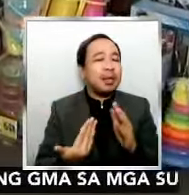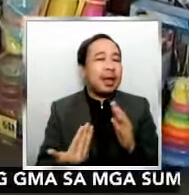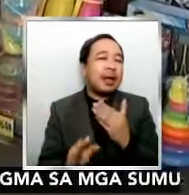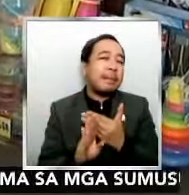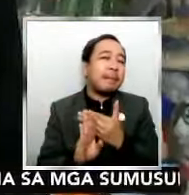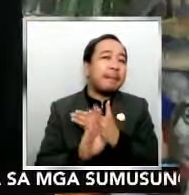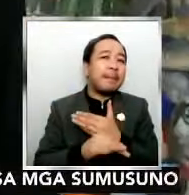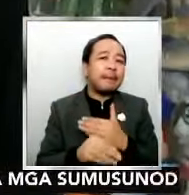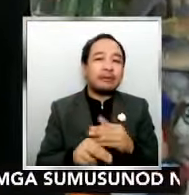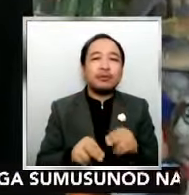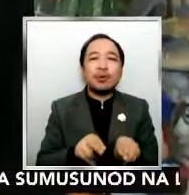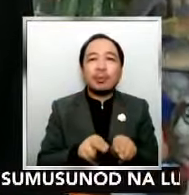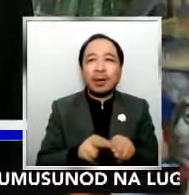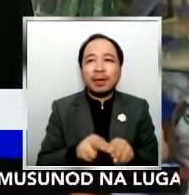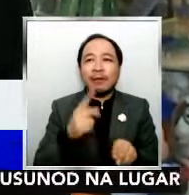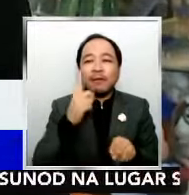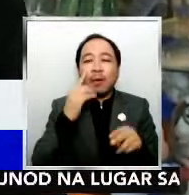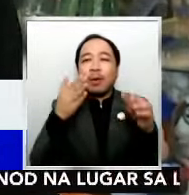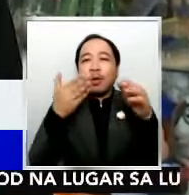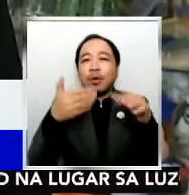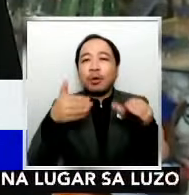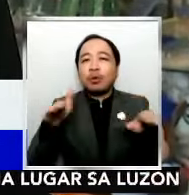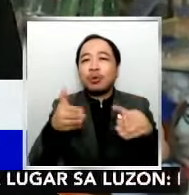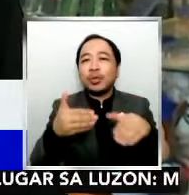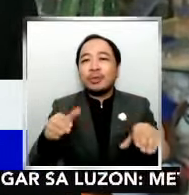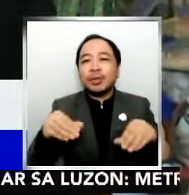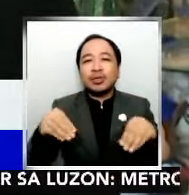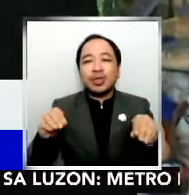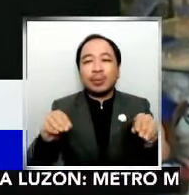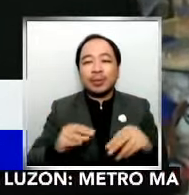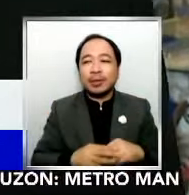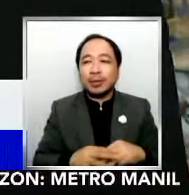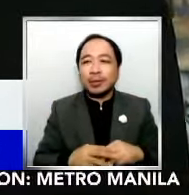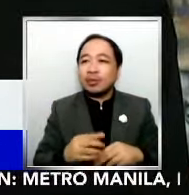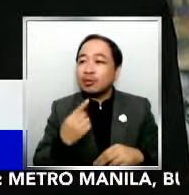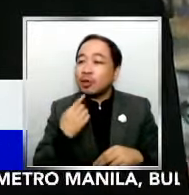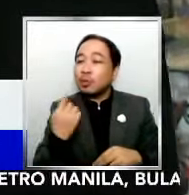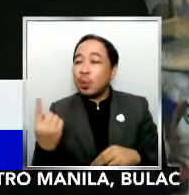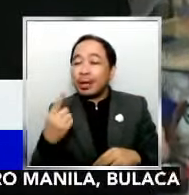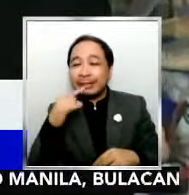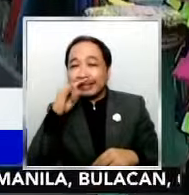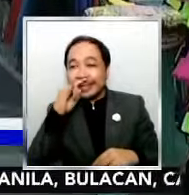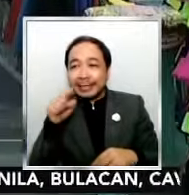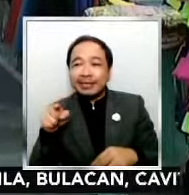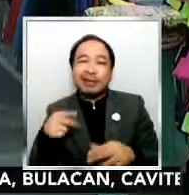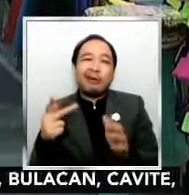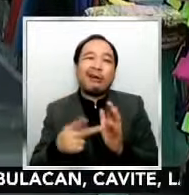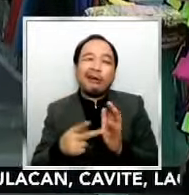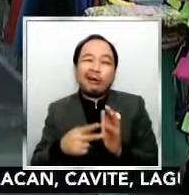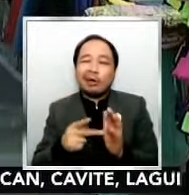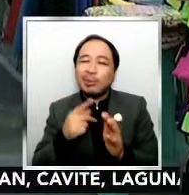shopping. Yung bata, kinukulit sila ng ano. Yung tatay, gusto ko yun. Hindi siya alis kung hindi siya makabili.